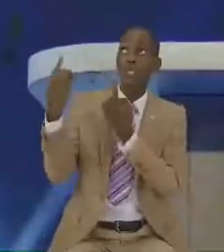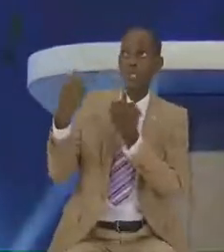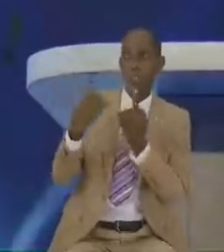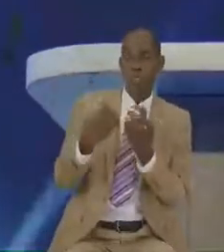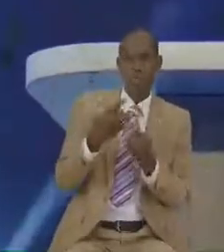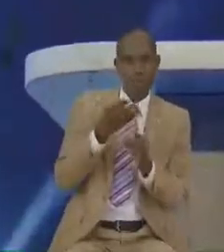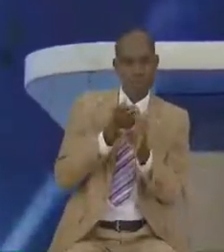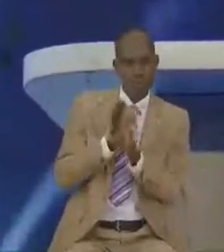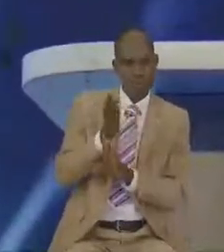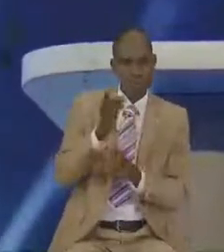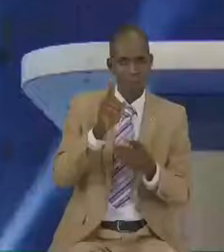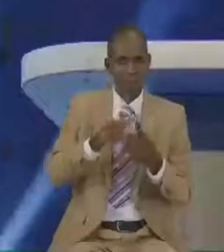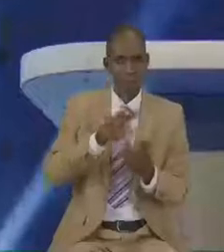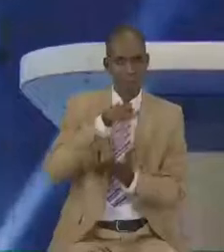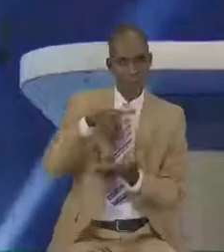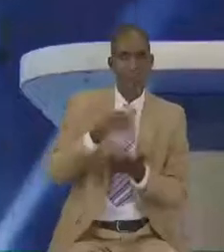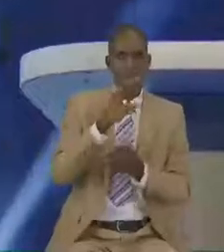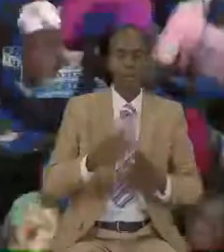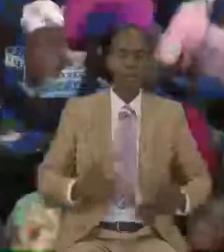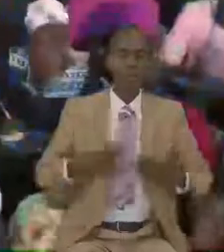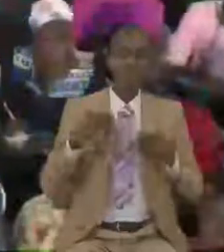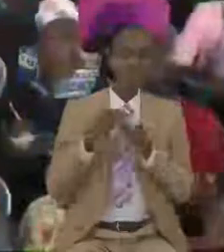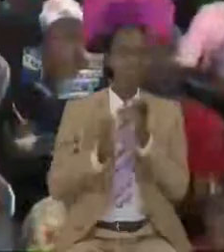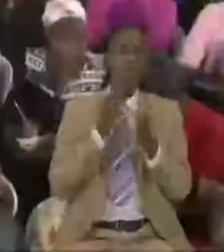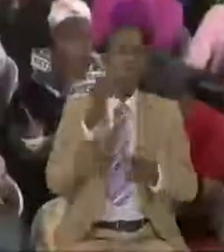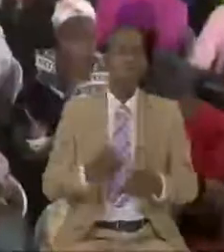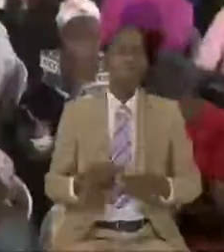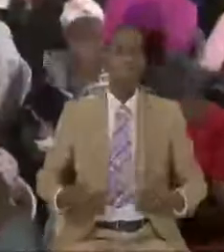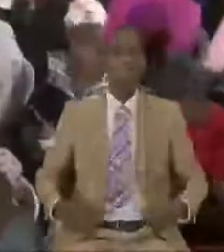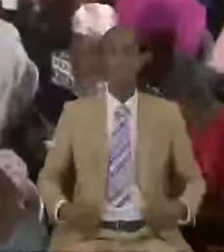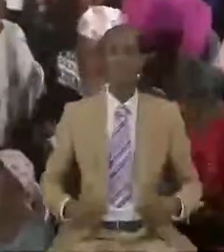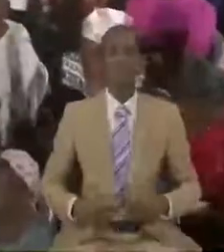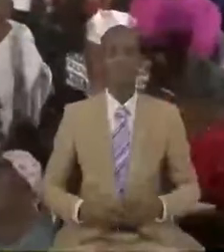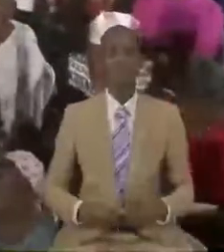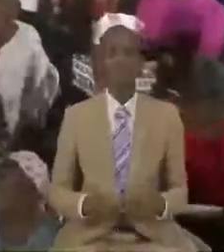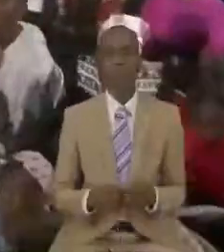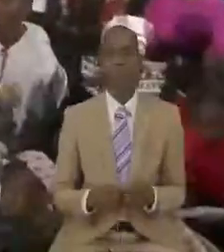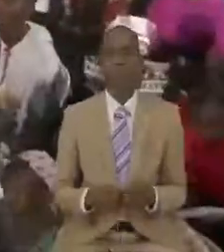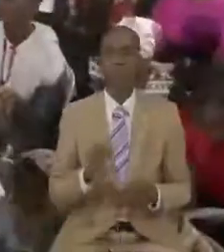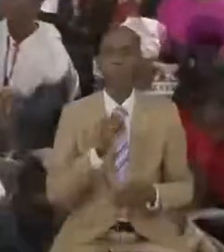aujourd'hui s'accomplira au centre de ta vie au nom de Jésus.